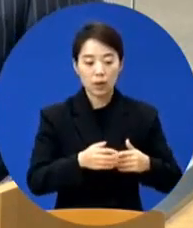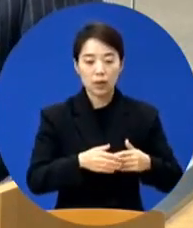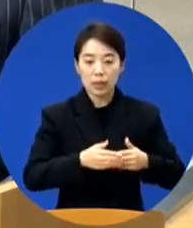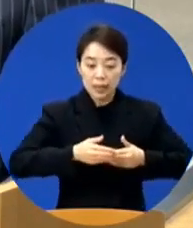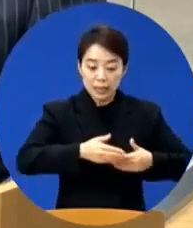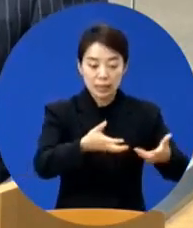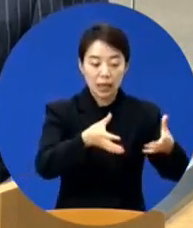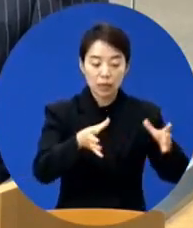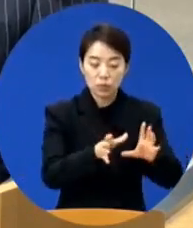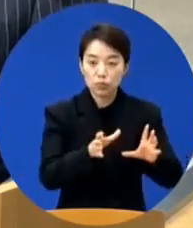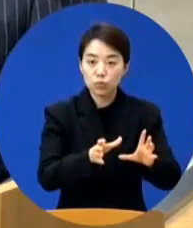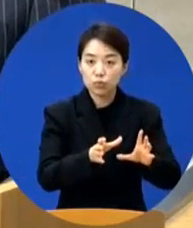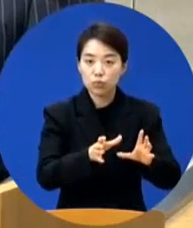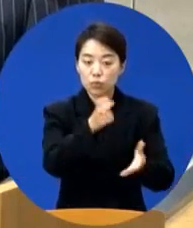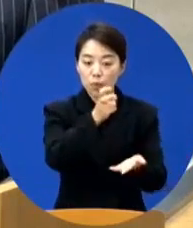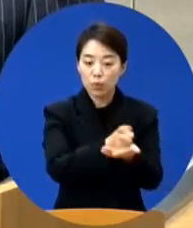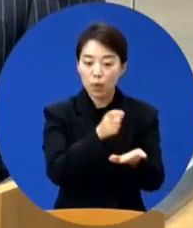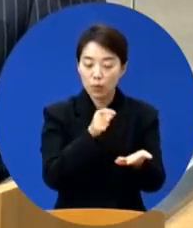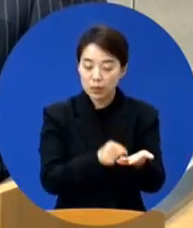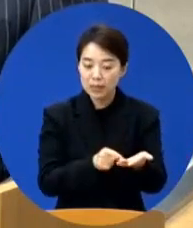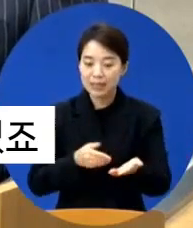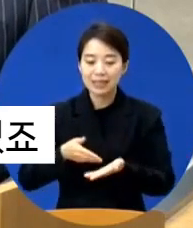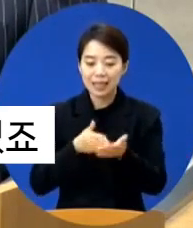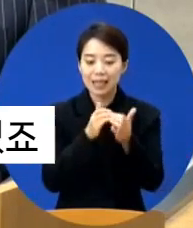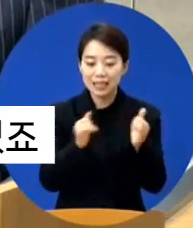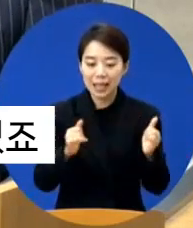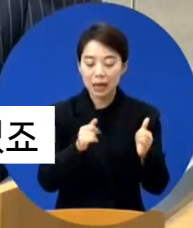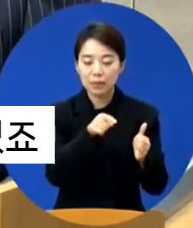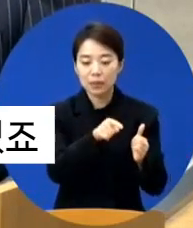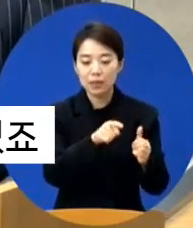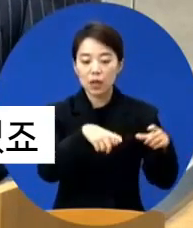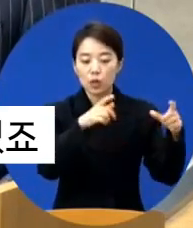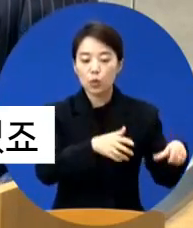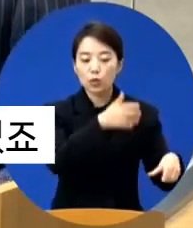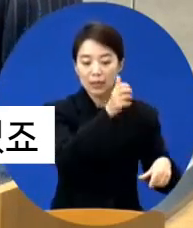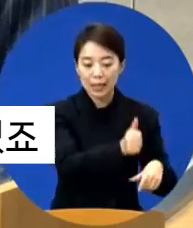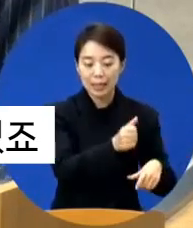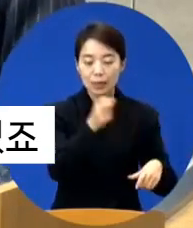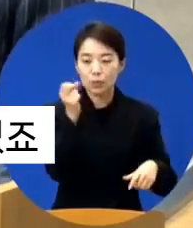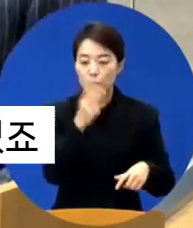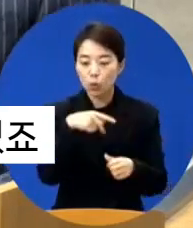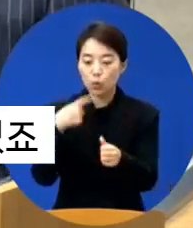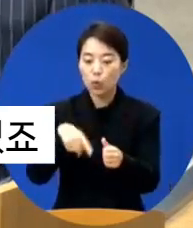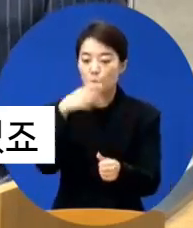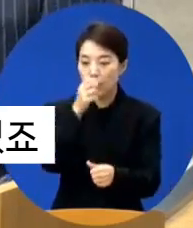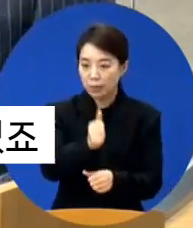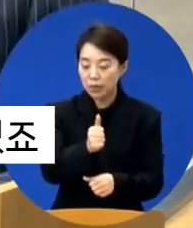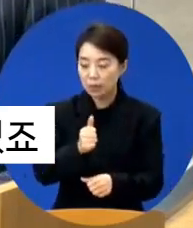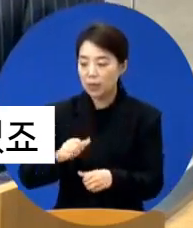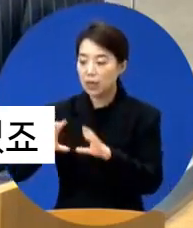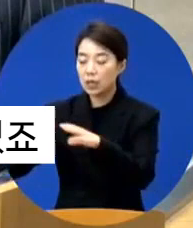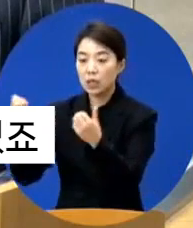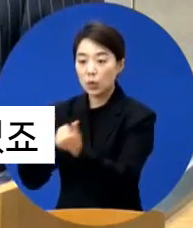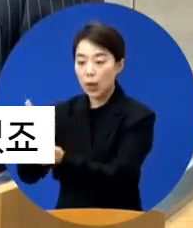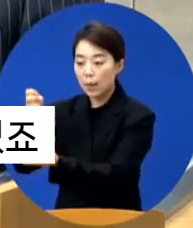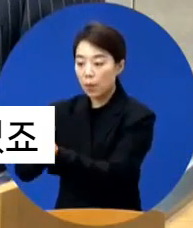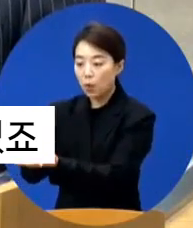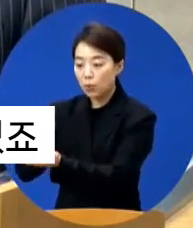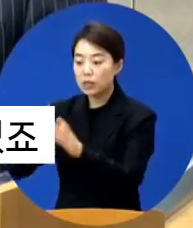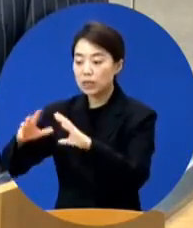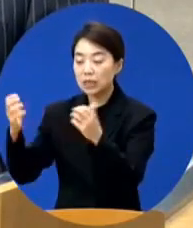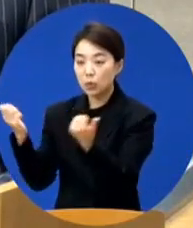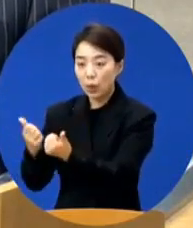조례는 제안자가 도지사님이나 교육감님으로 알고 있습니다. 의원 발의 조례는 의원이겠죠.